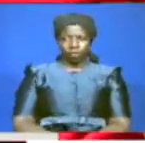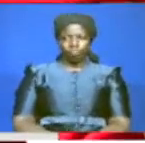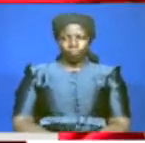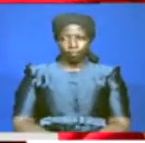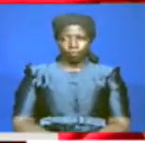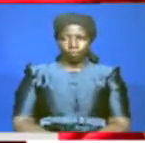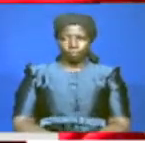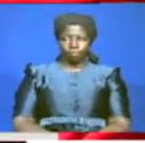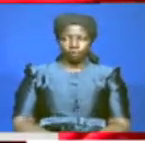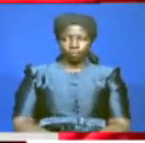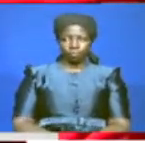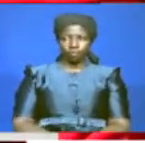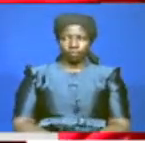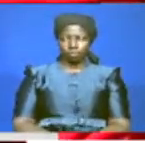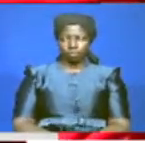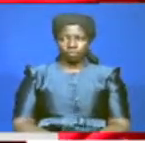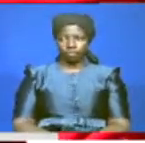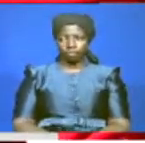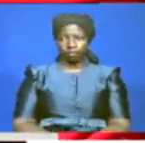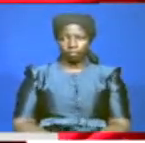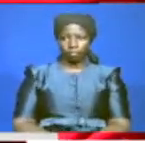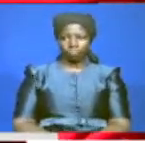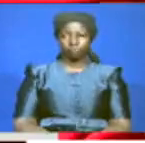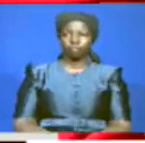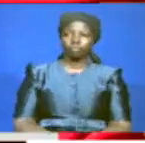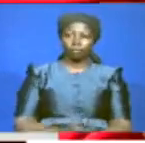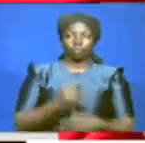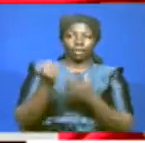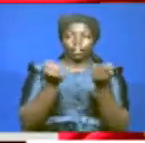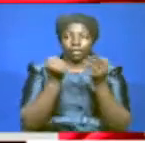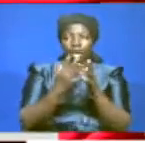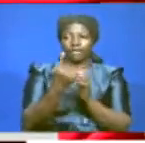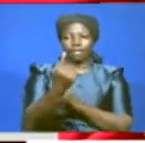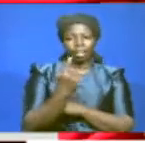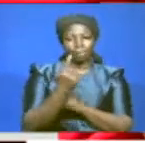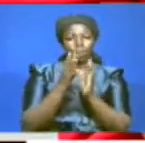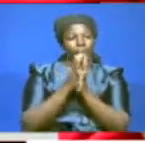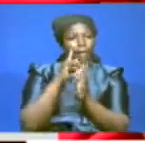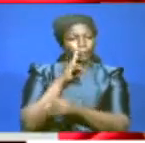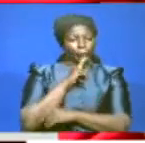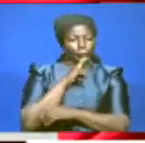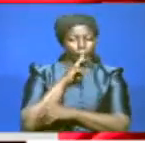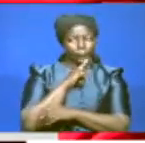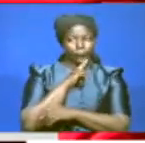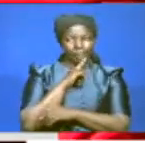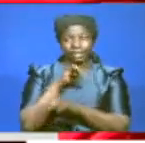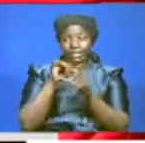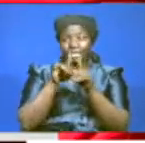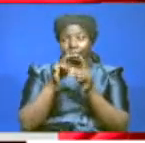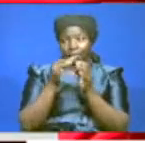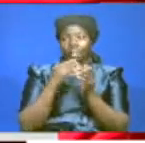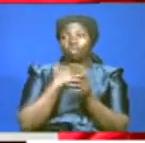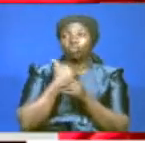Kwa gari, huyo driver alikuja na ukali sana. Ni kama walikuwa nataka kunichapa,